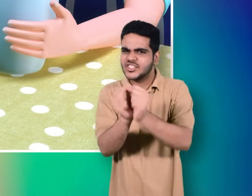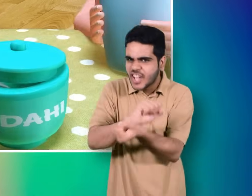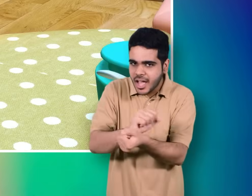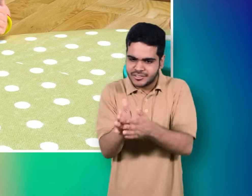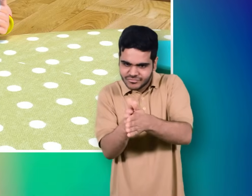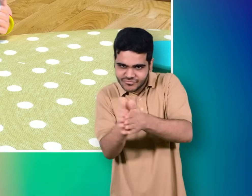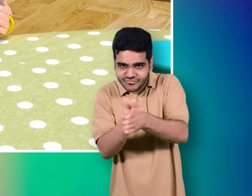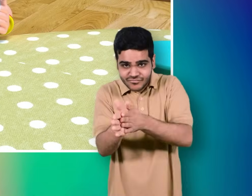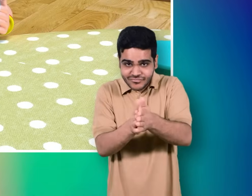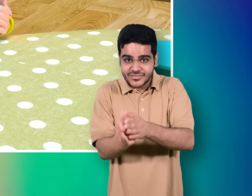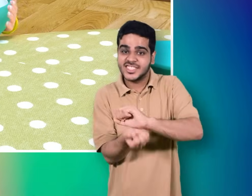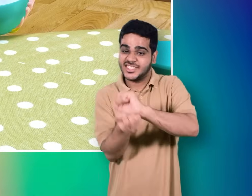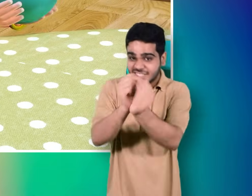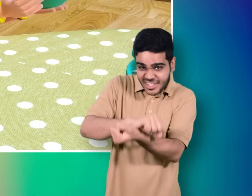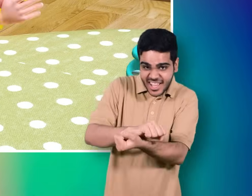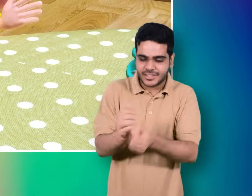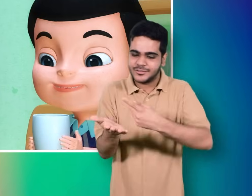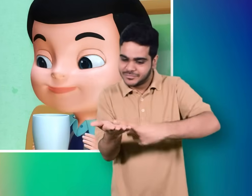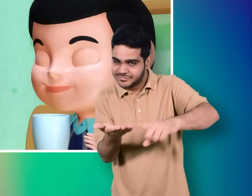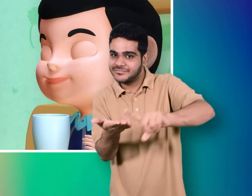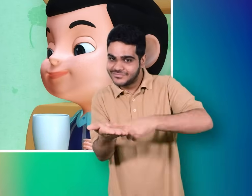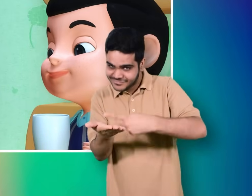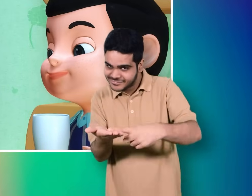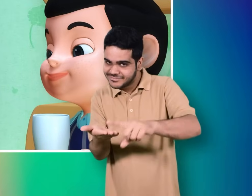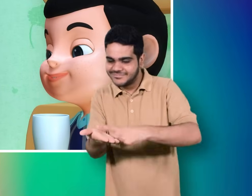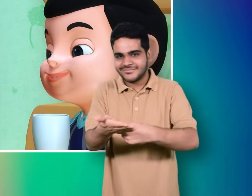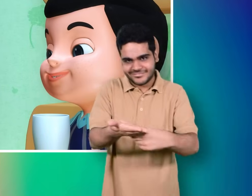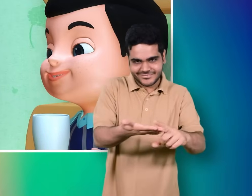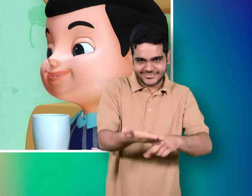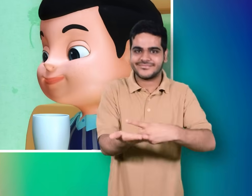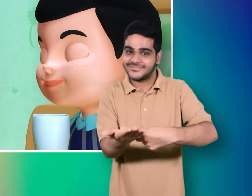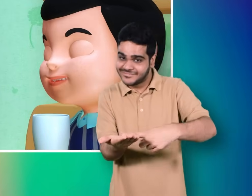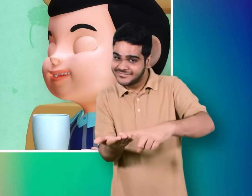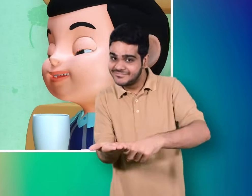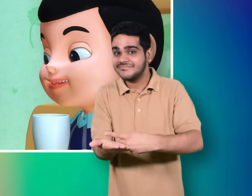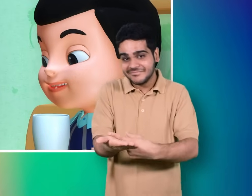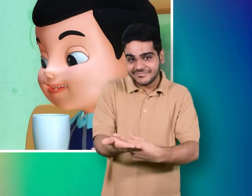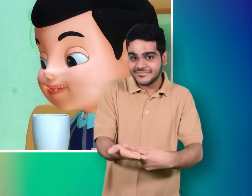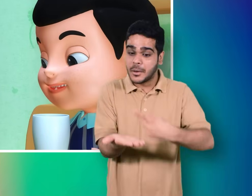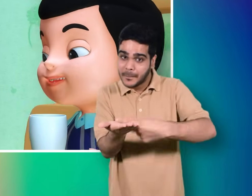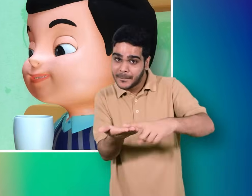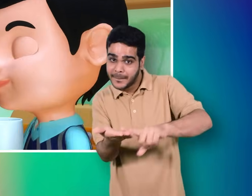दही बनाकर उसको मत कर, कभी बनाते माखन उससे।